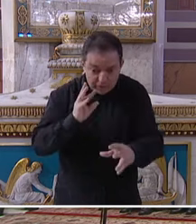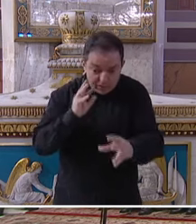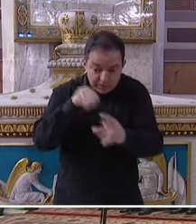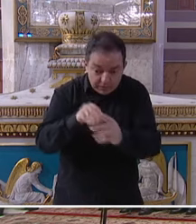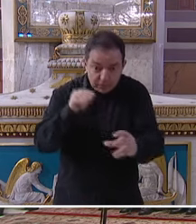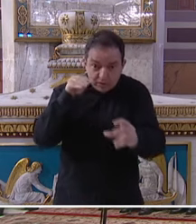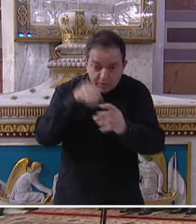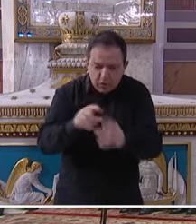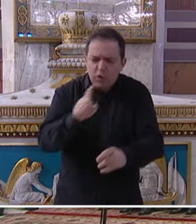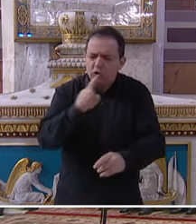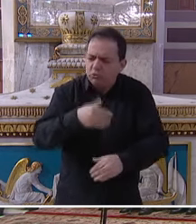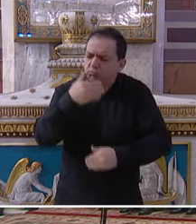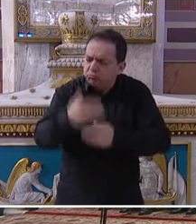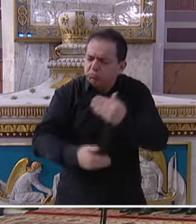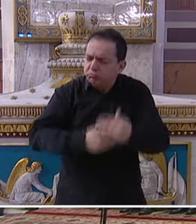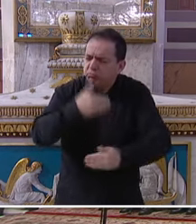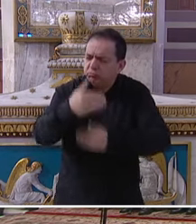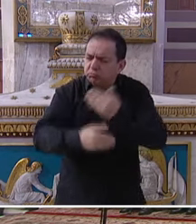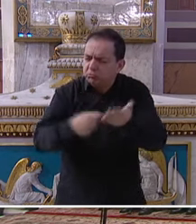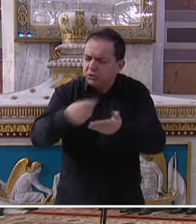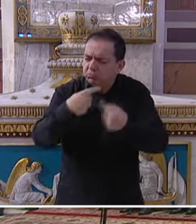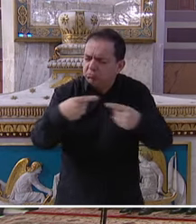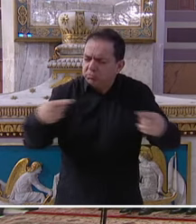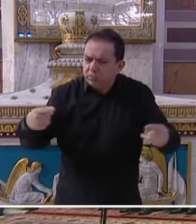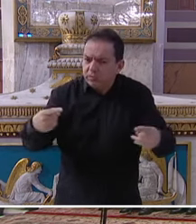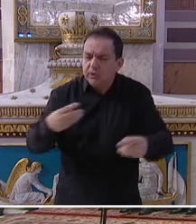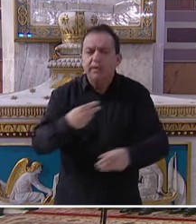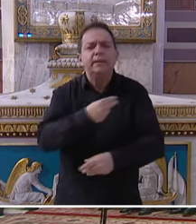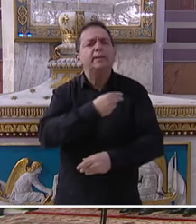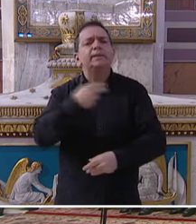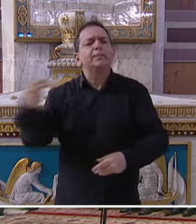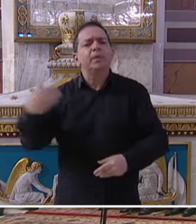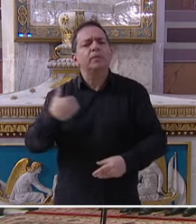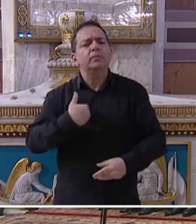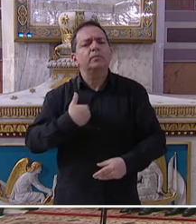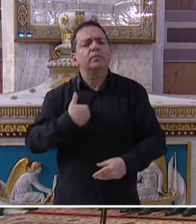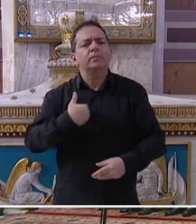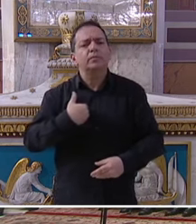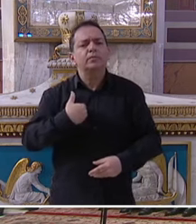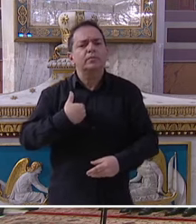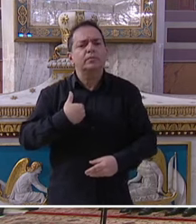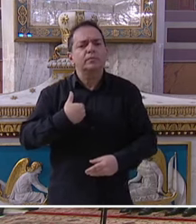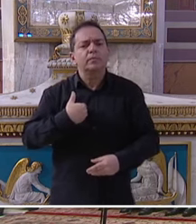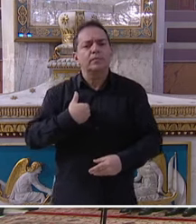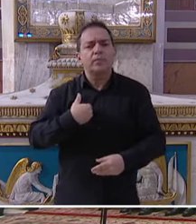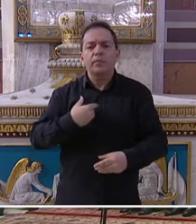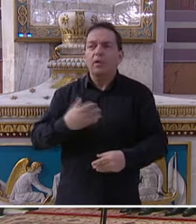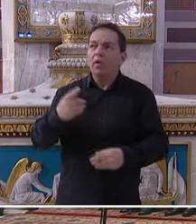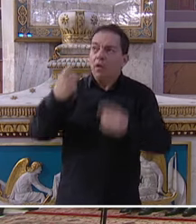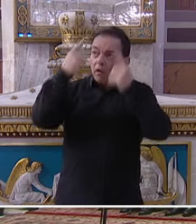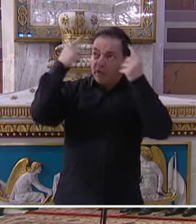μετέχω στην ζωή της Εκκλησίας, σημαίνει ότι καθίσταμε κατά χάριν